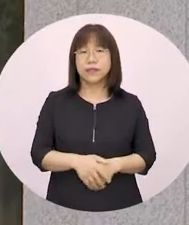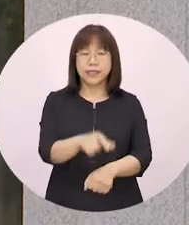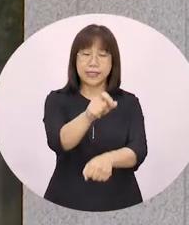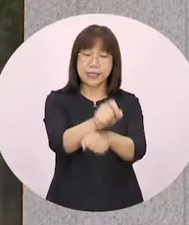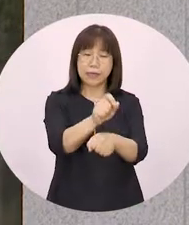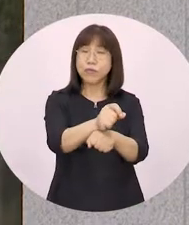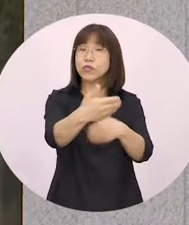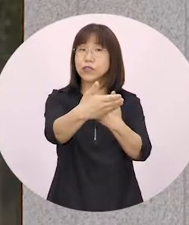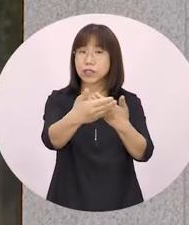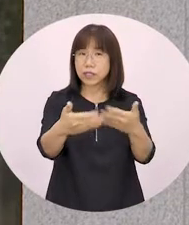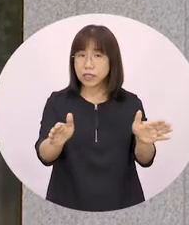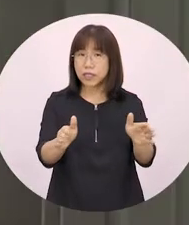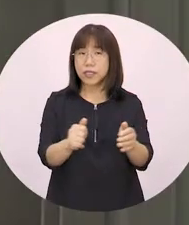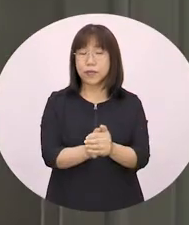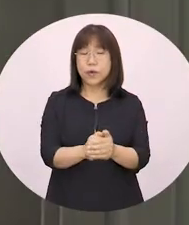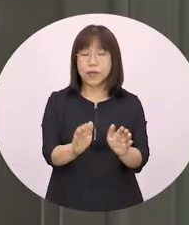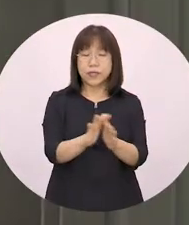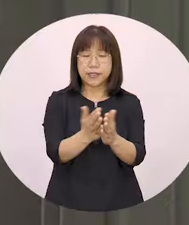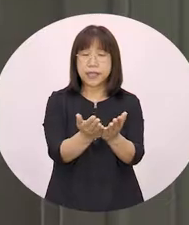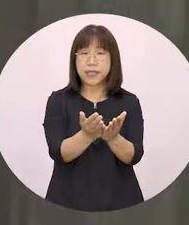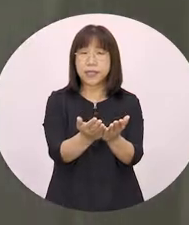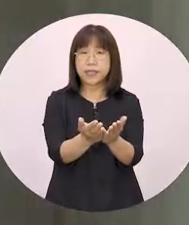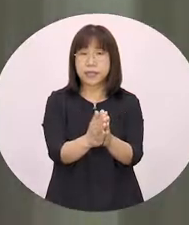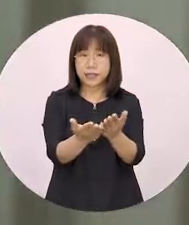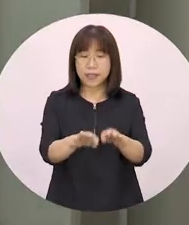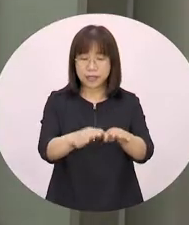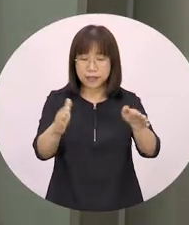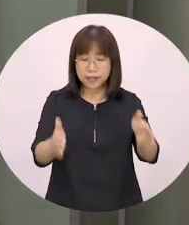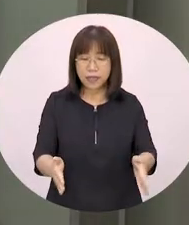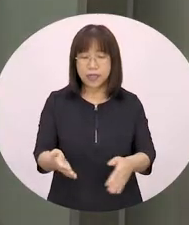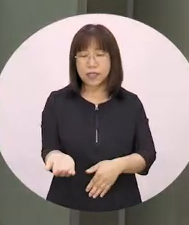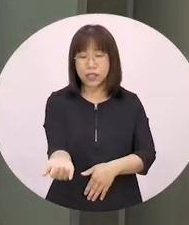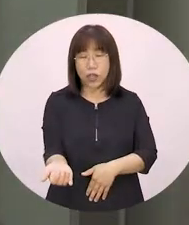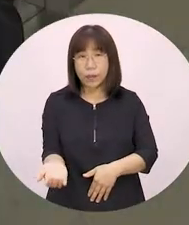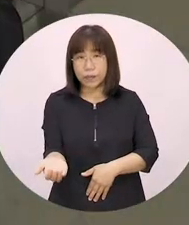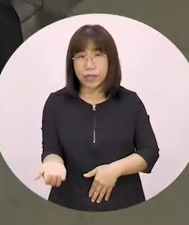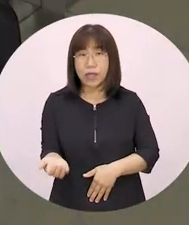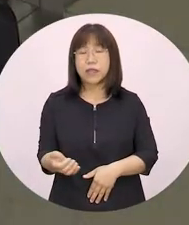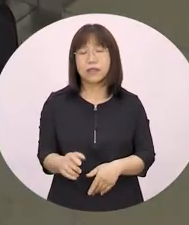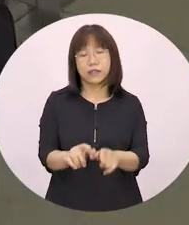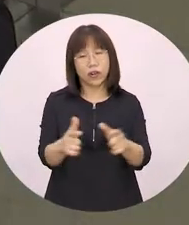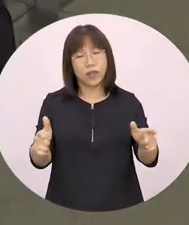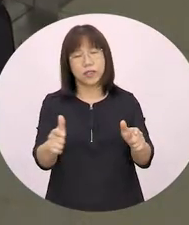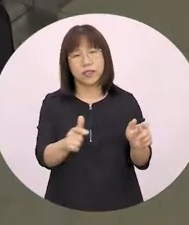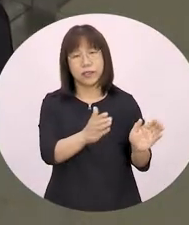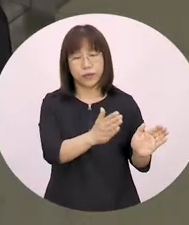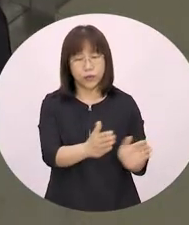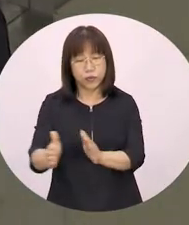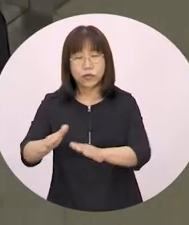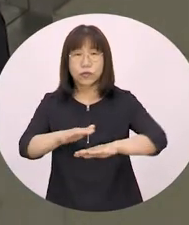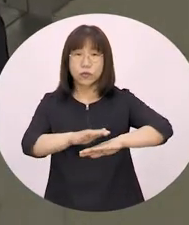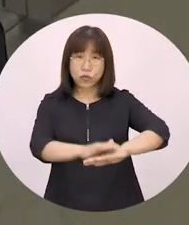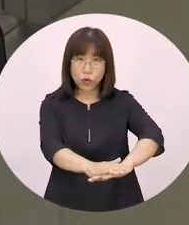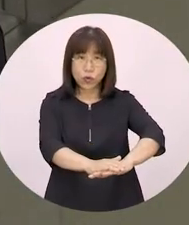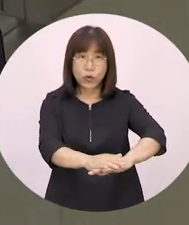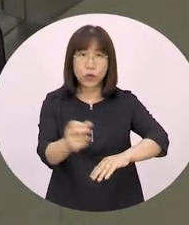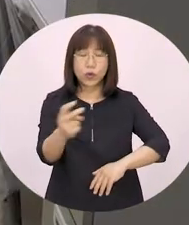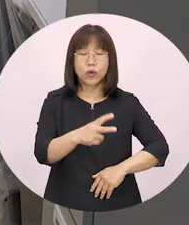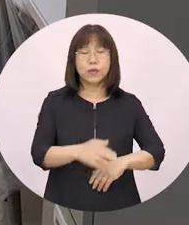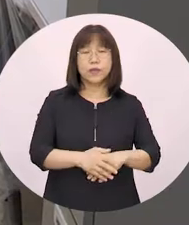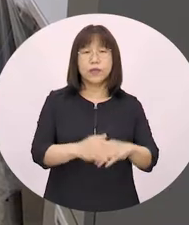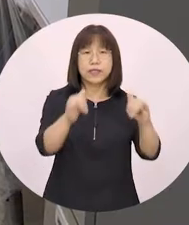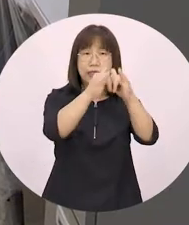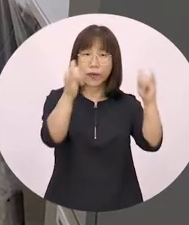약 33제곱미터의 사무실로 책상, 서랍장 등 기본적인 사무기기를 갖췄으며 사회적